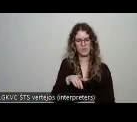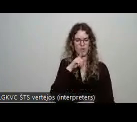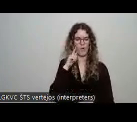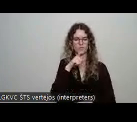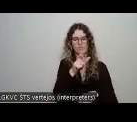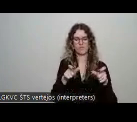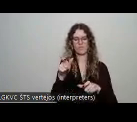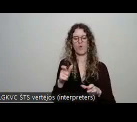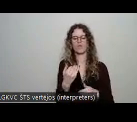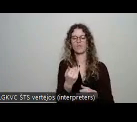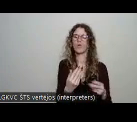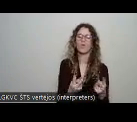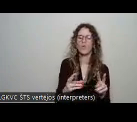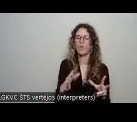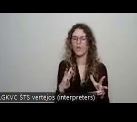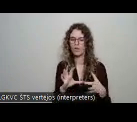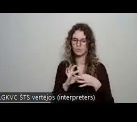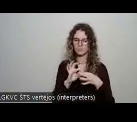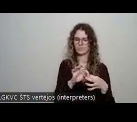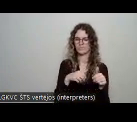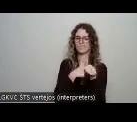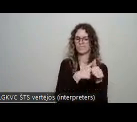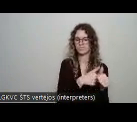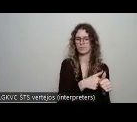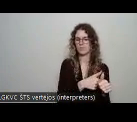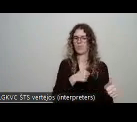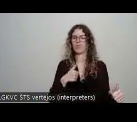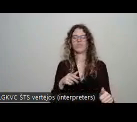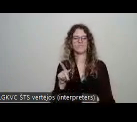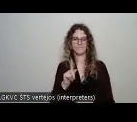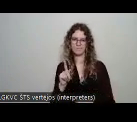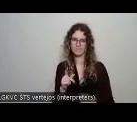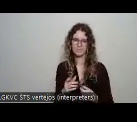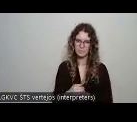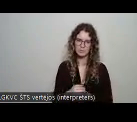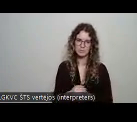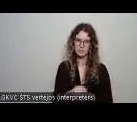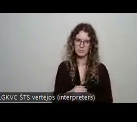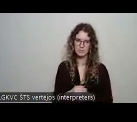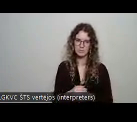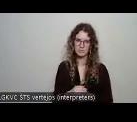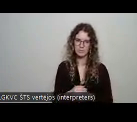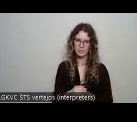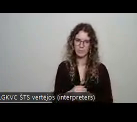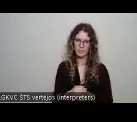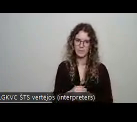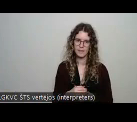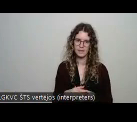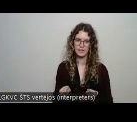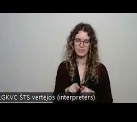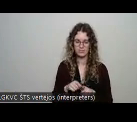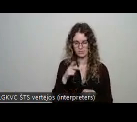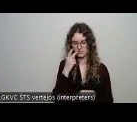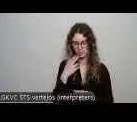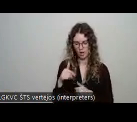jų poreikių ir netitrūkti nuo realybės ir šiandienos, atsižvelgti į artimą